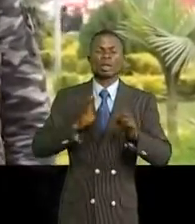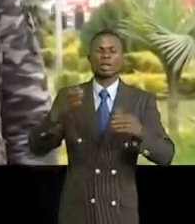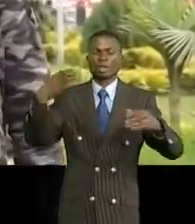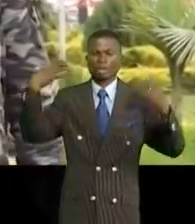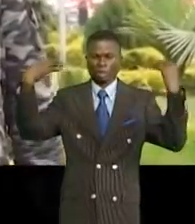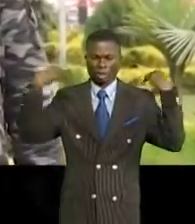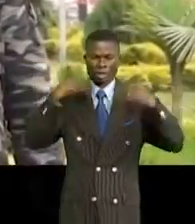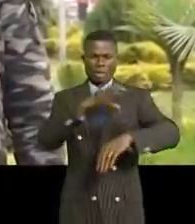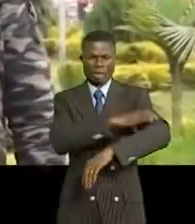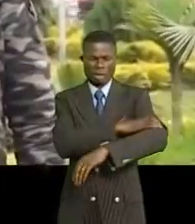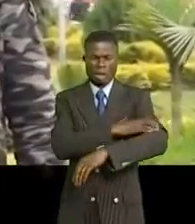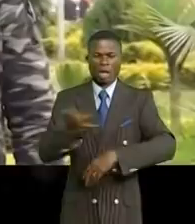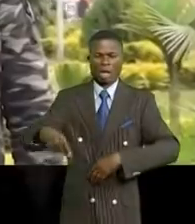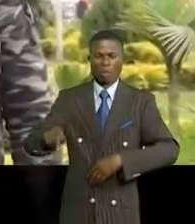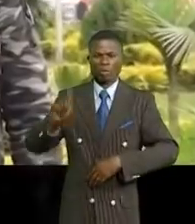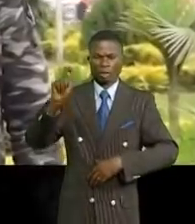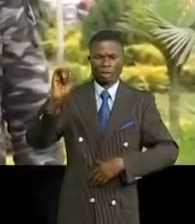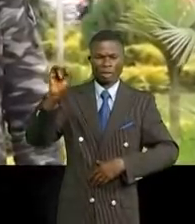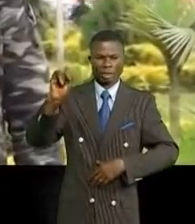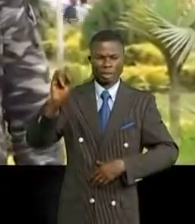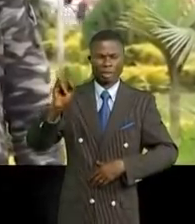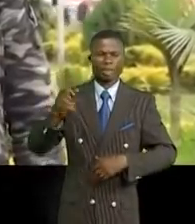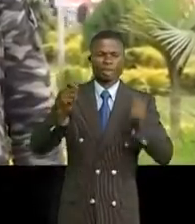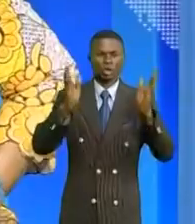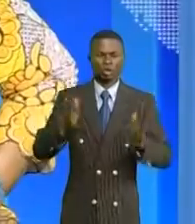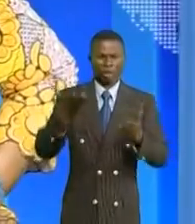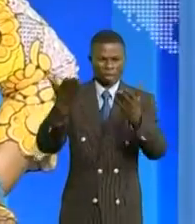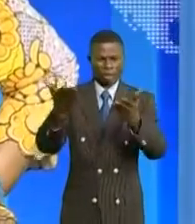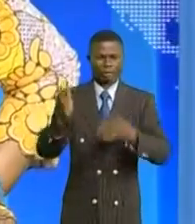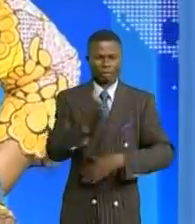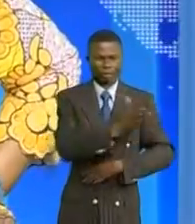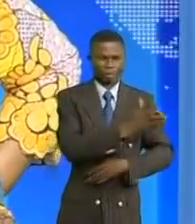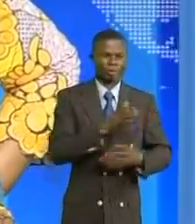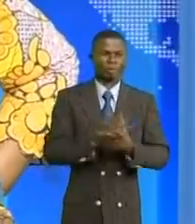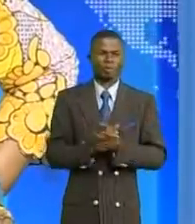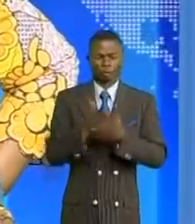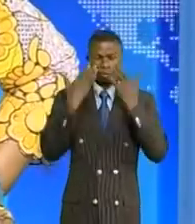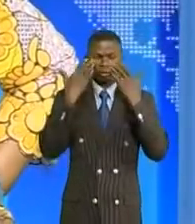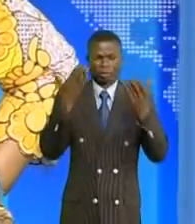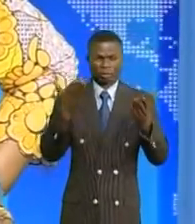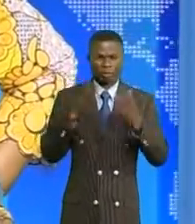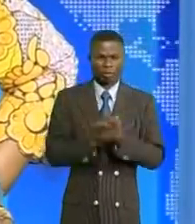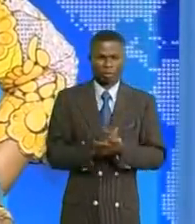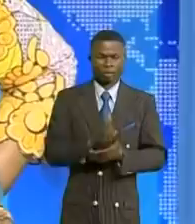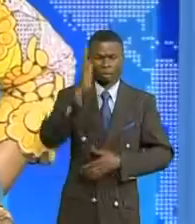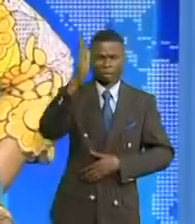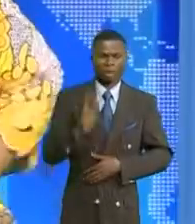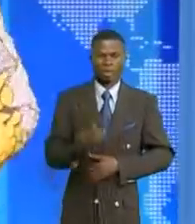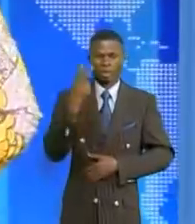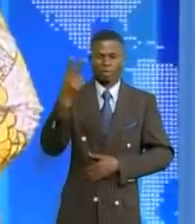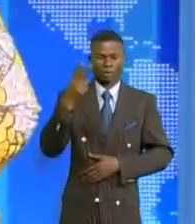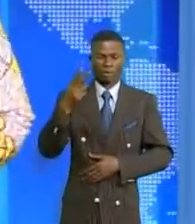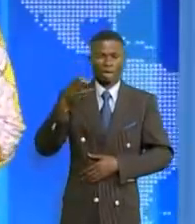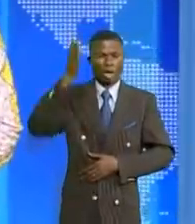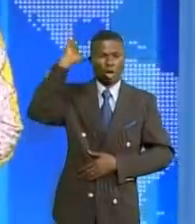de l'ituri oscar mal rtnc voilà près de 520 bondi urbain